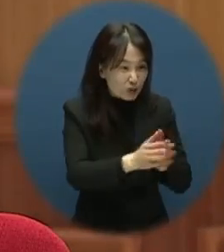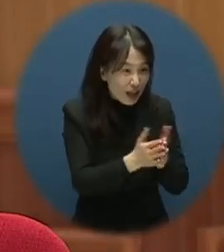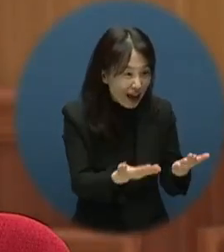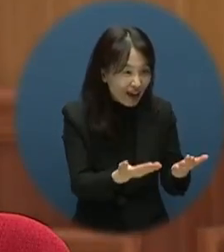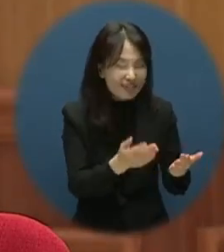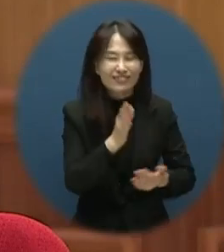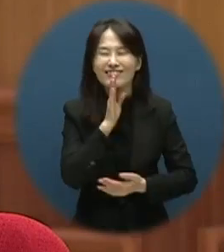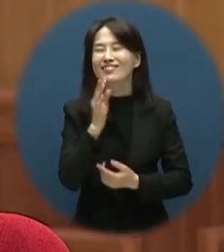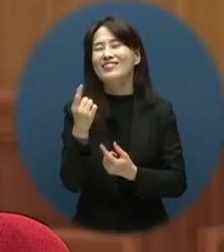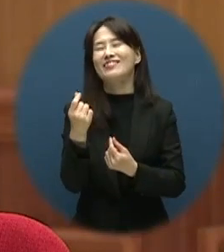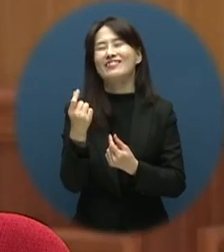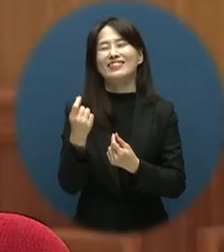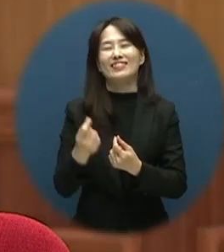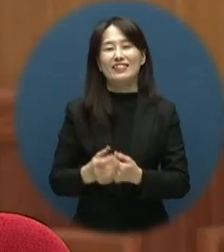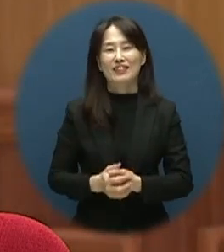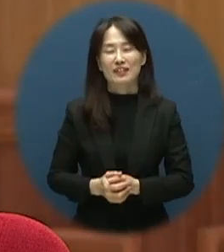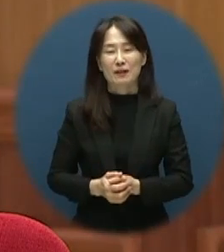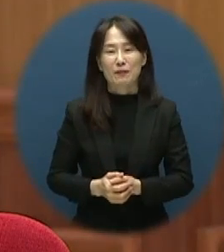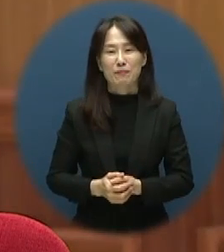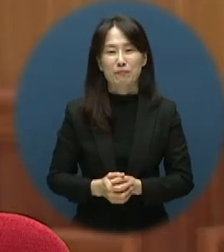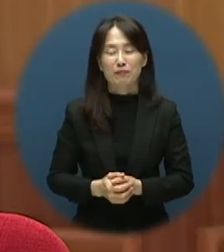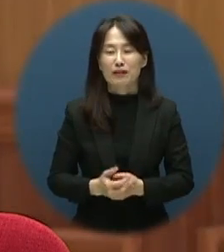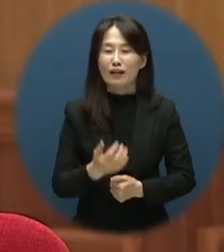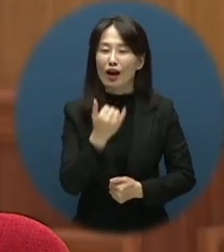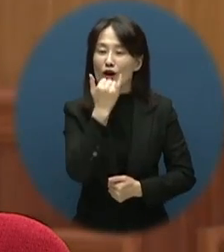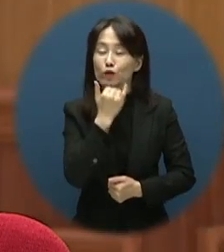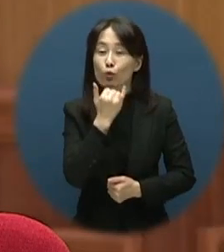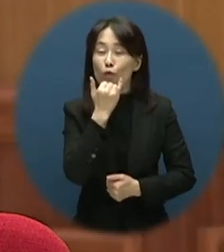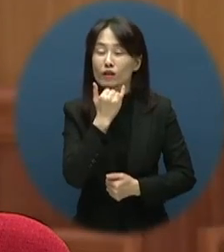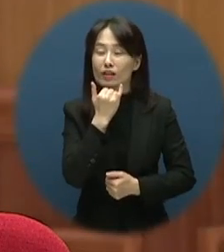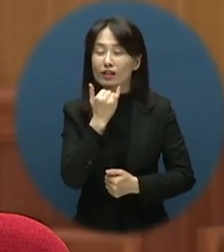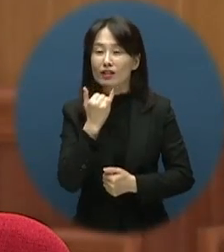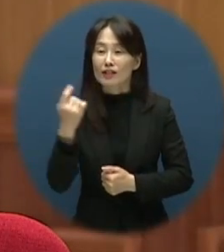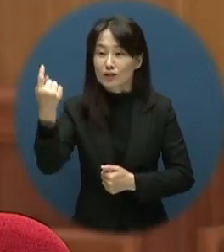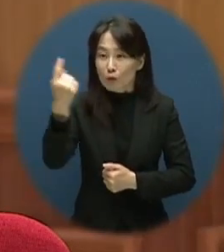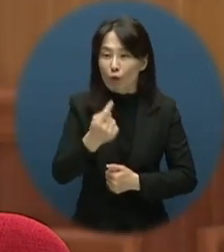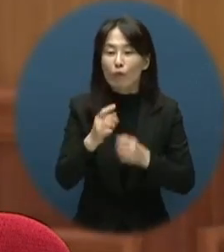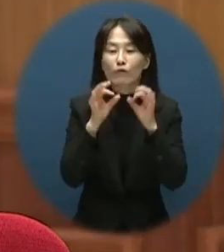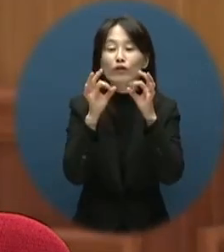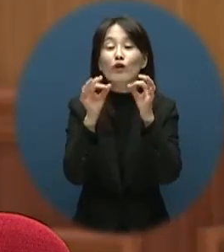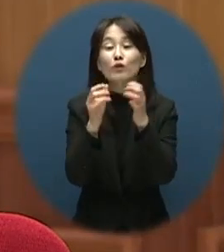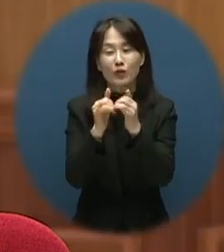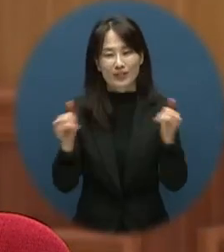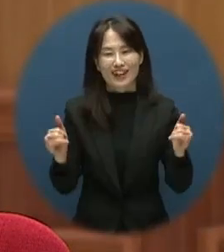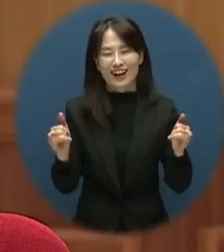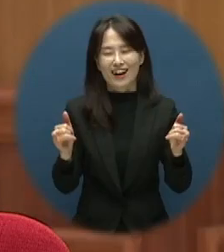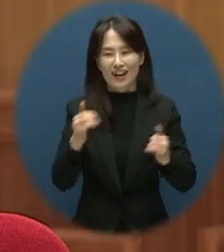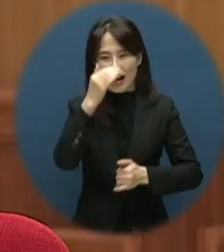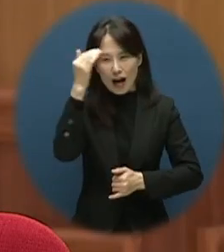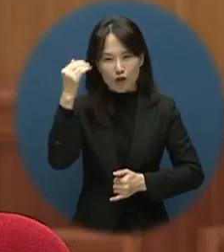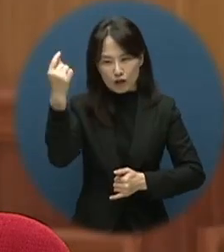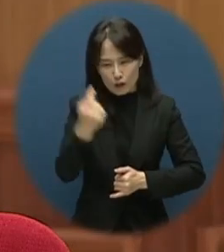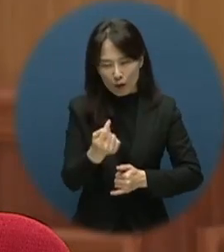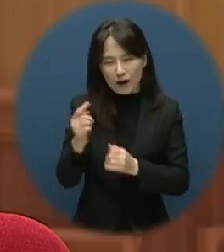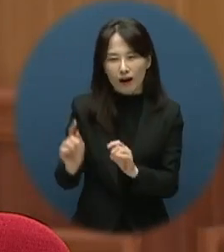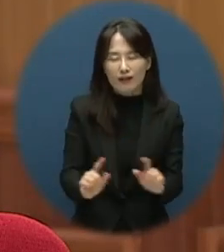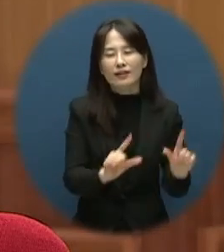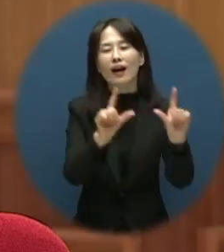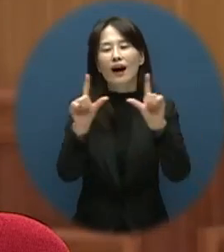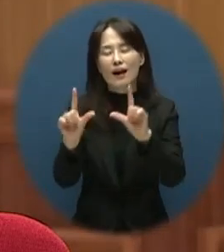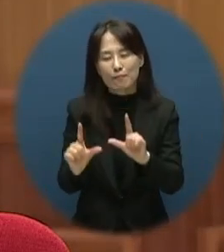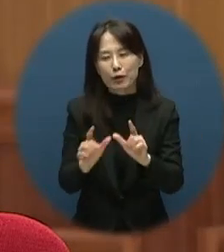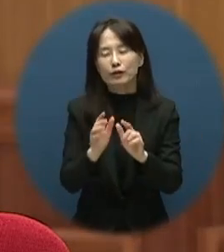그거 누구 썼냐면은 독일인 선교사. 그 한국에 와서 예, 예. 살면서